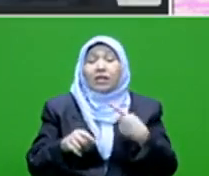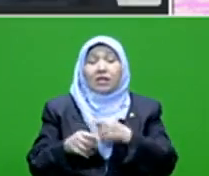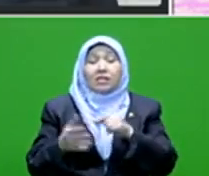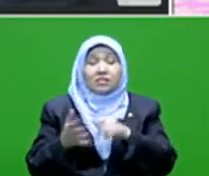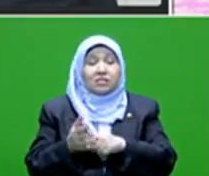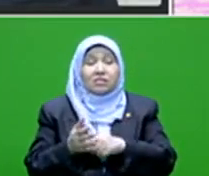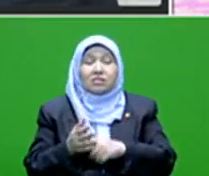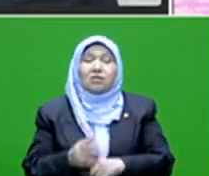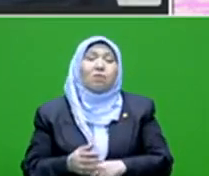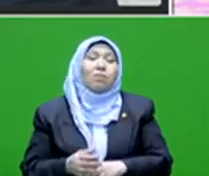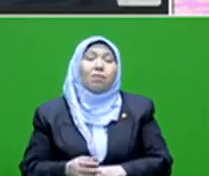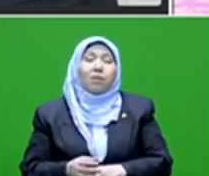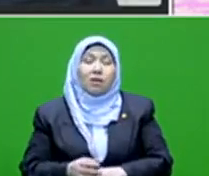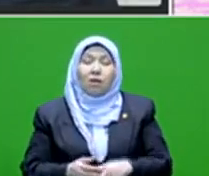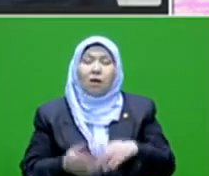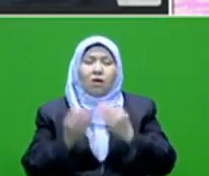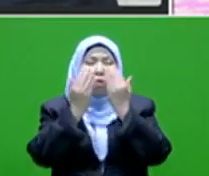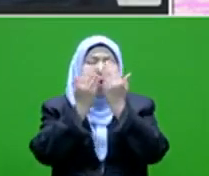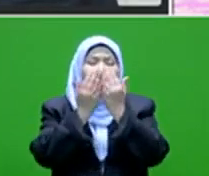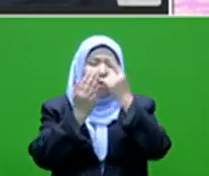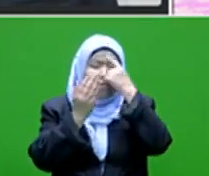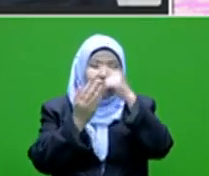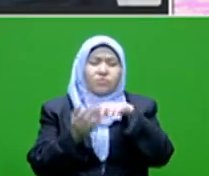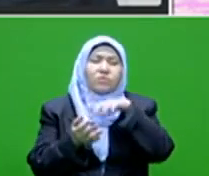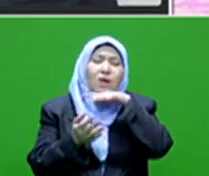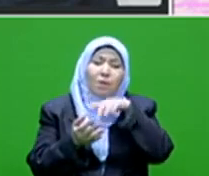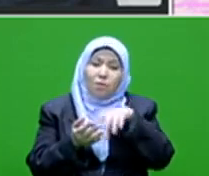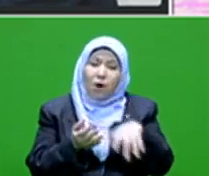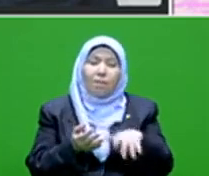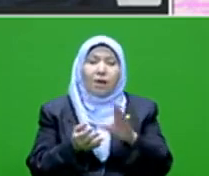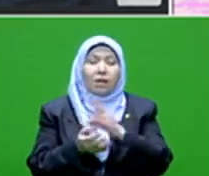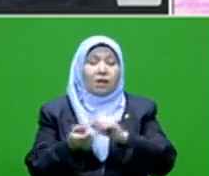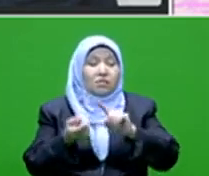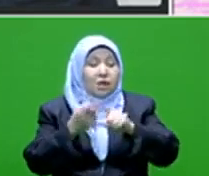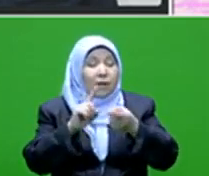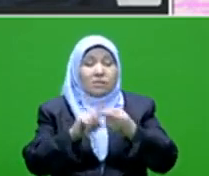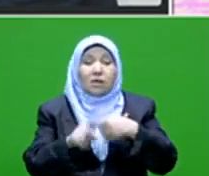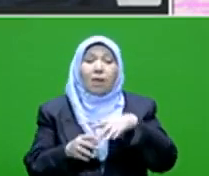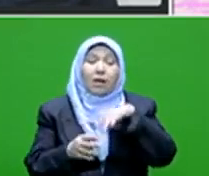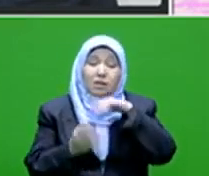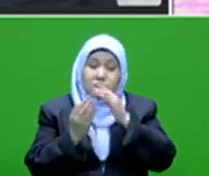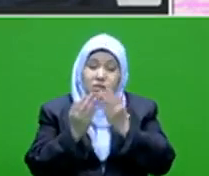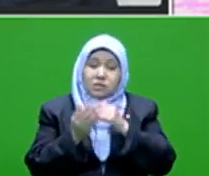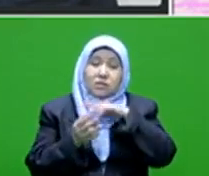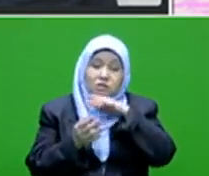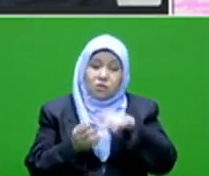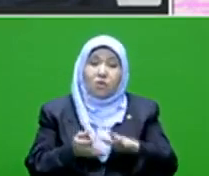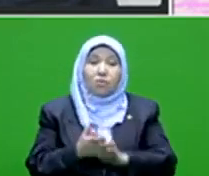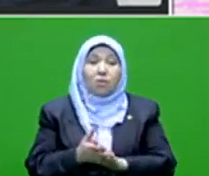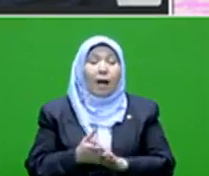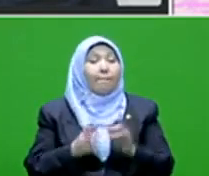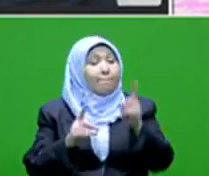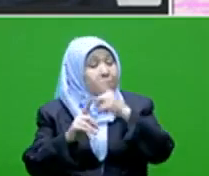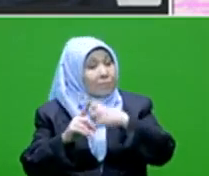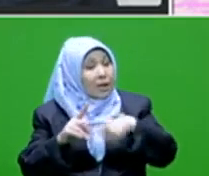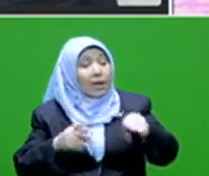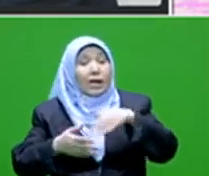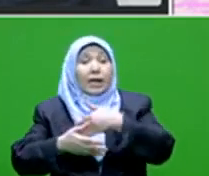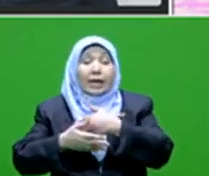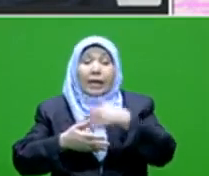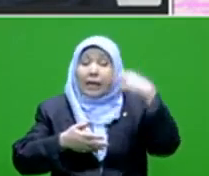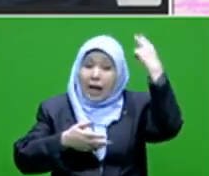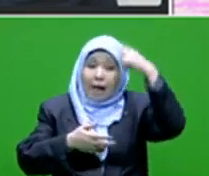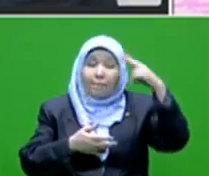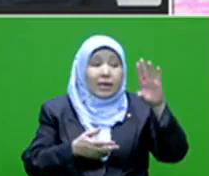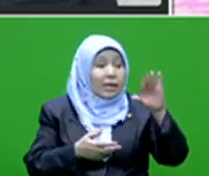Allahumma salli ala sayyidina Muhammad wa ala ali sayyidina Muhammad. Depa bila mana Nabi Allah